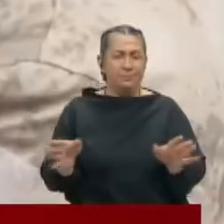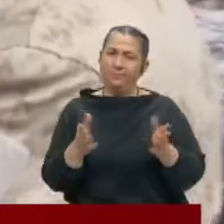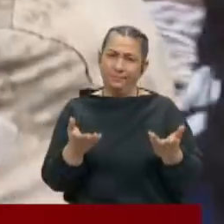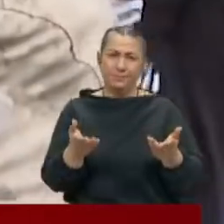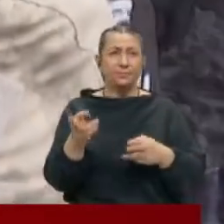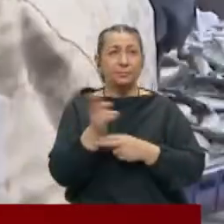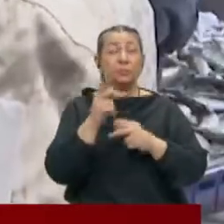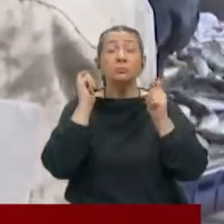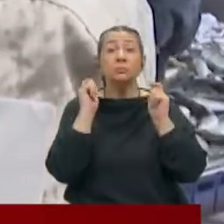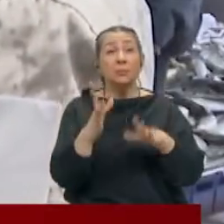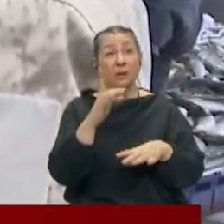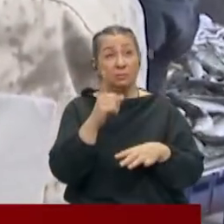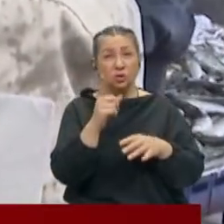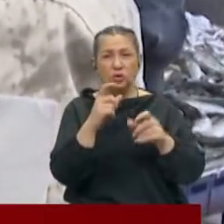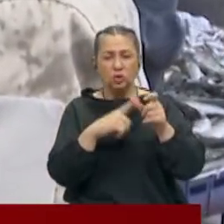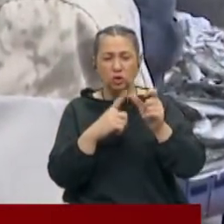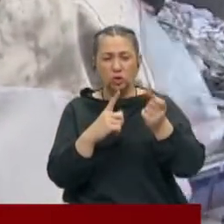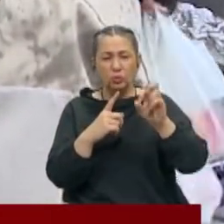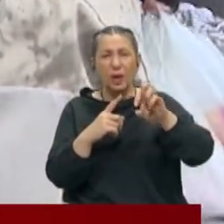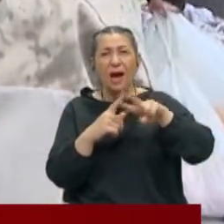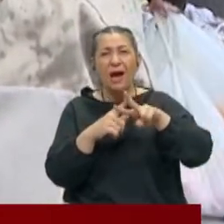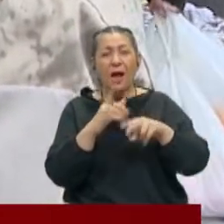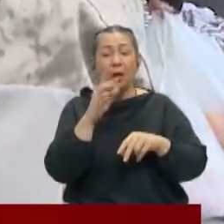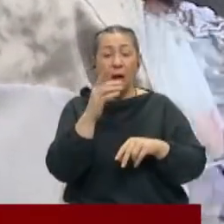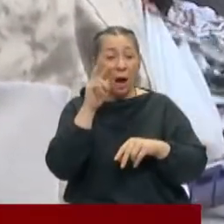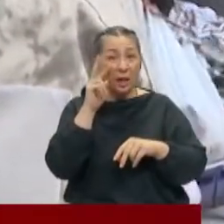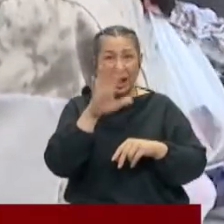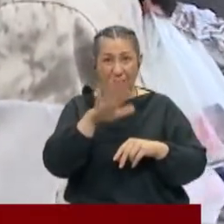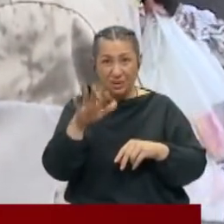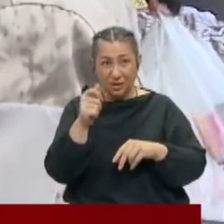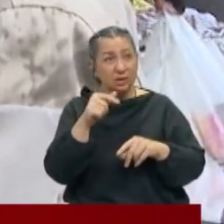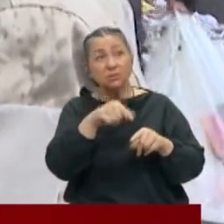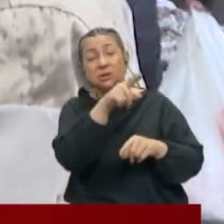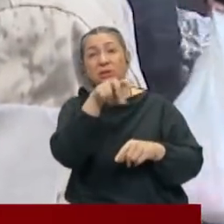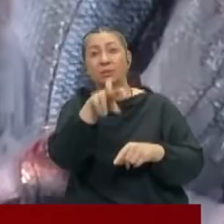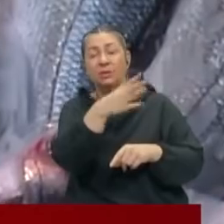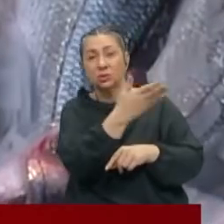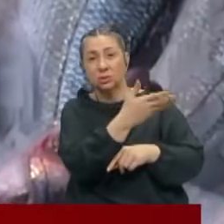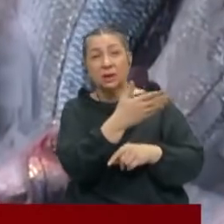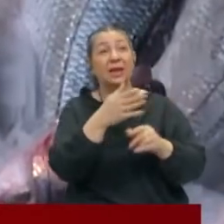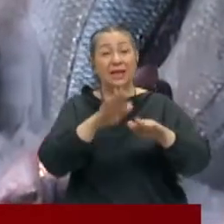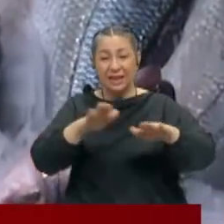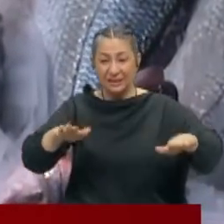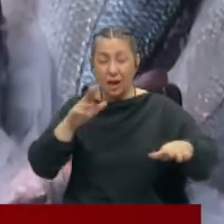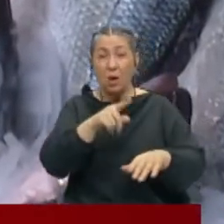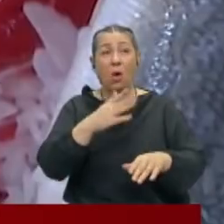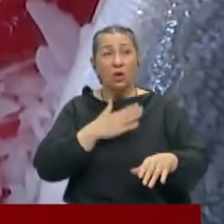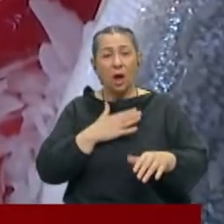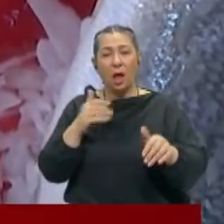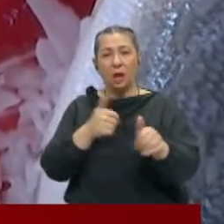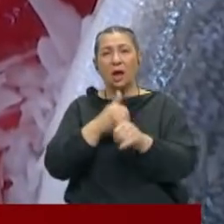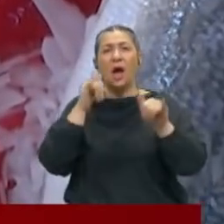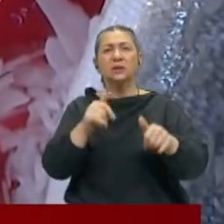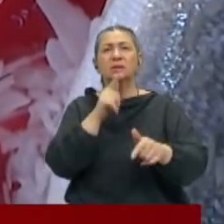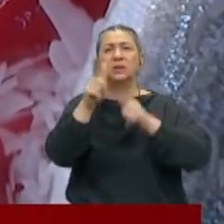perişan. Balık çok pahalı. Bir kilo çupra Aralık ayında 50-55 liraydı. Şimdi kaç para oldu? 85 lira. Tezgahın önünden de arkasından da